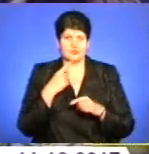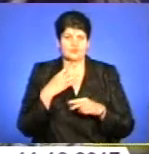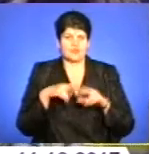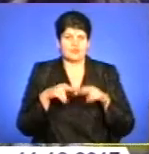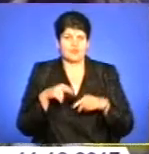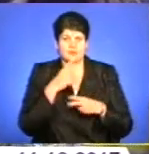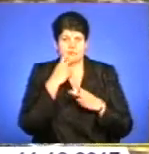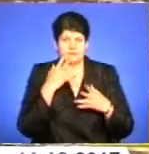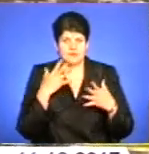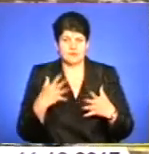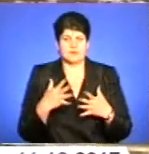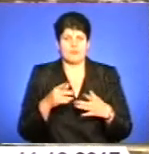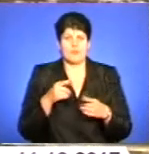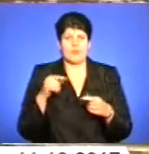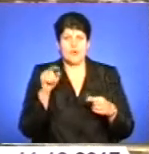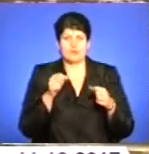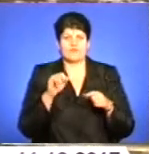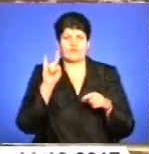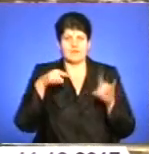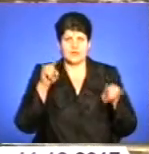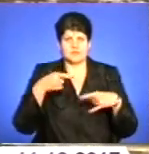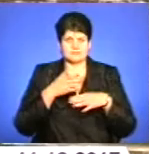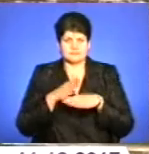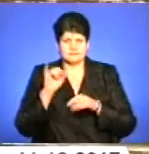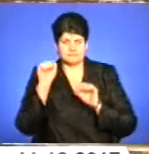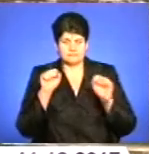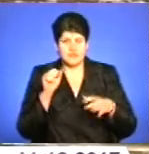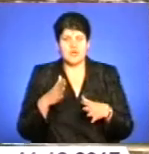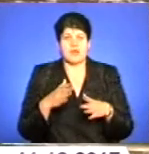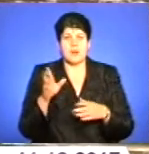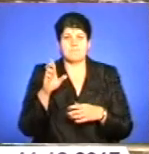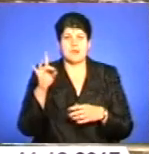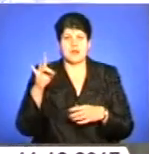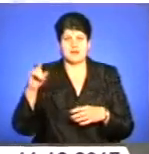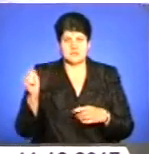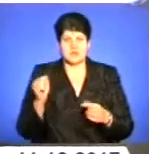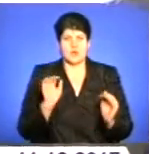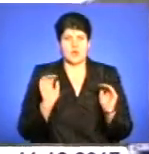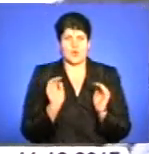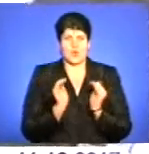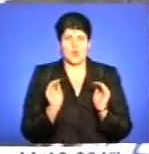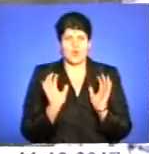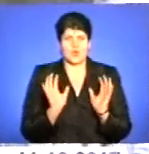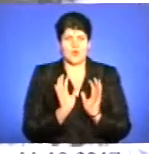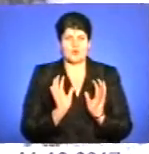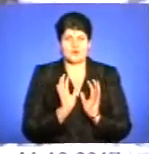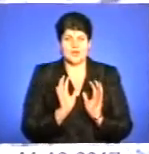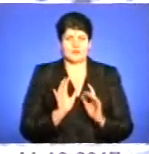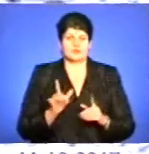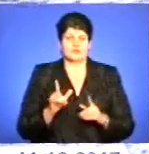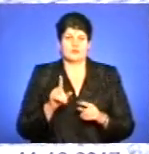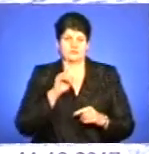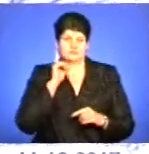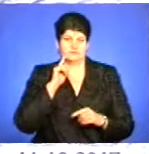межі, протестувальникам погрожують, б'ють їм вікна, а Березіль цілодобово охороняють молодики спортивної тілобудови. Будівельні роботи